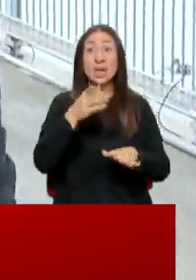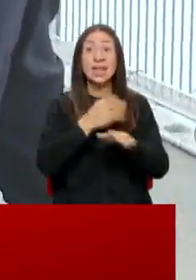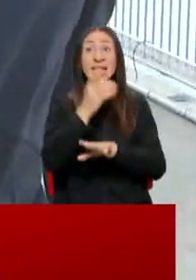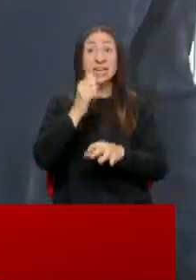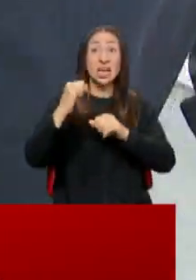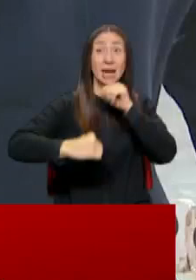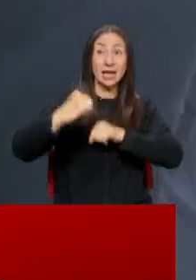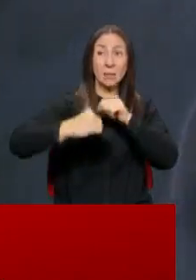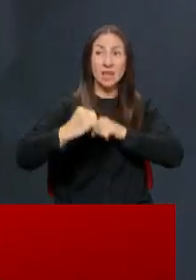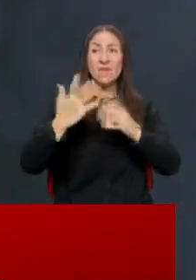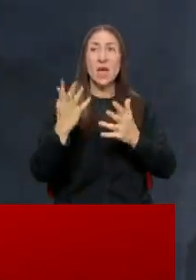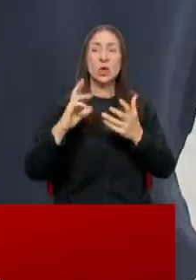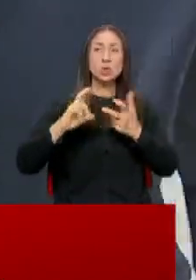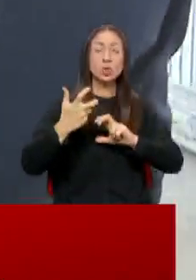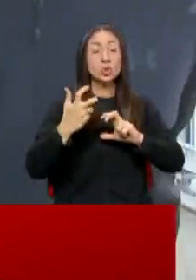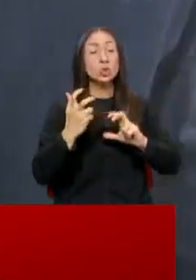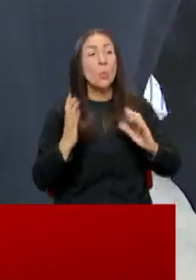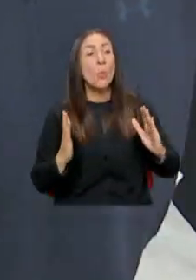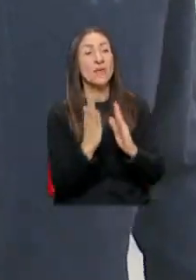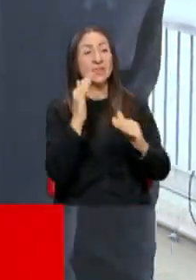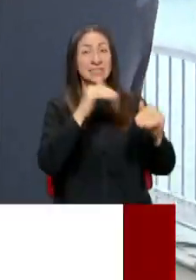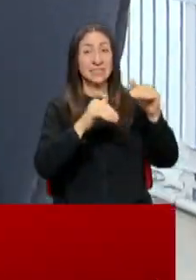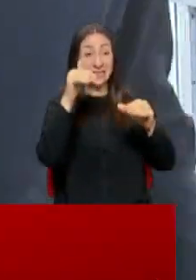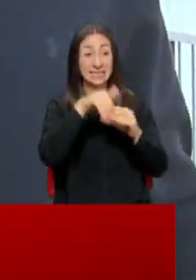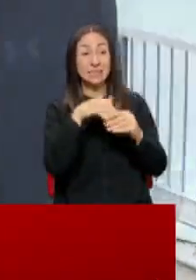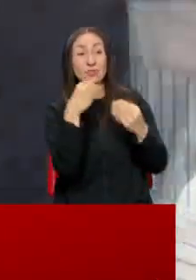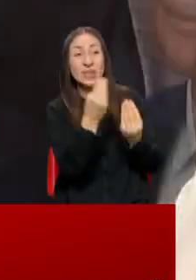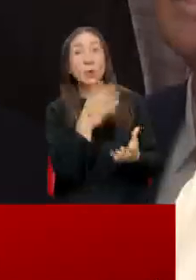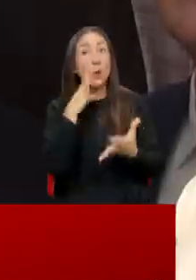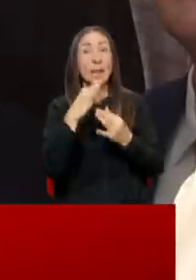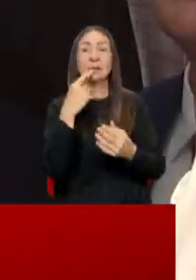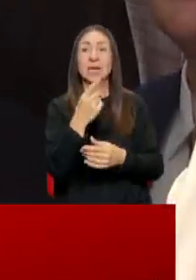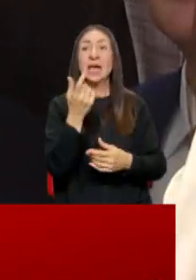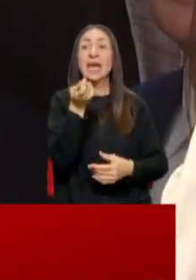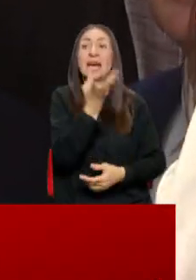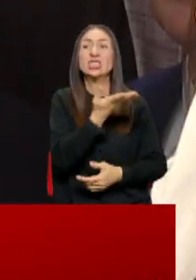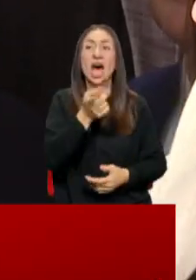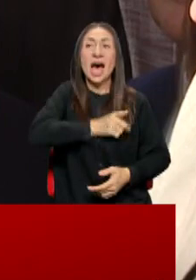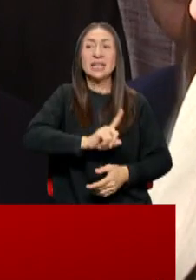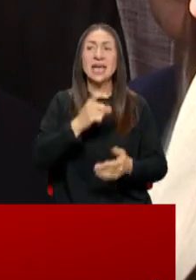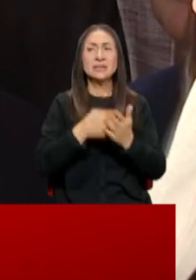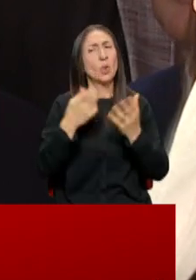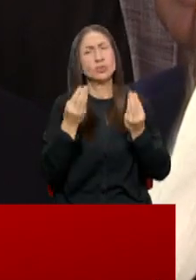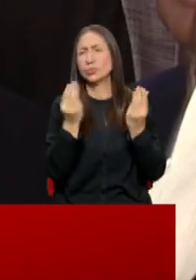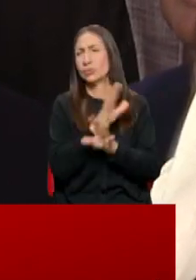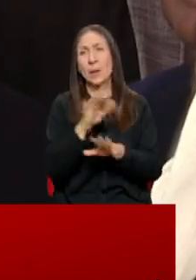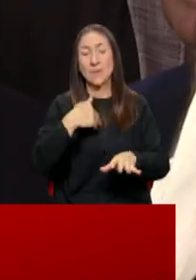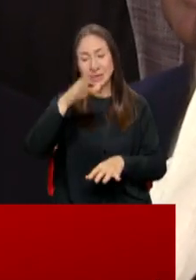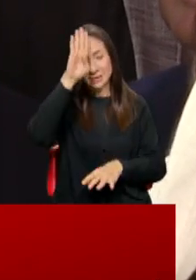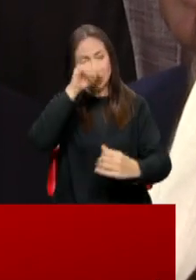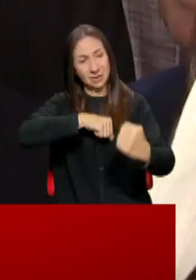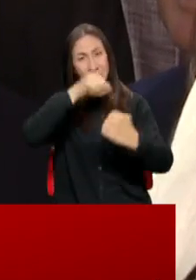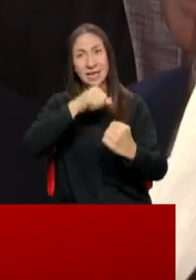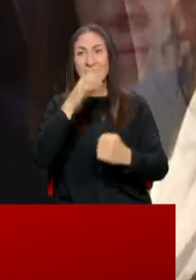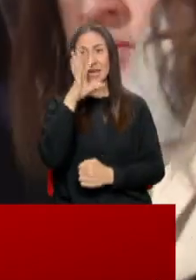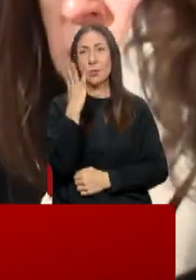gerçek rakibine ve küskün muhalefet seçmenine de mesaj gönderdi. Kaç adayın ismi geçerse geçsin, ben İstanbul'daki rakibimin